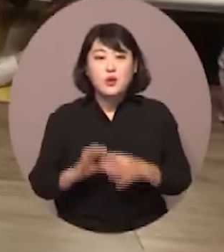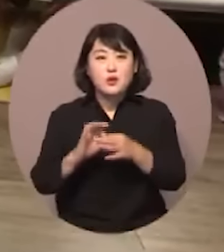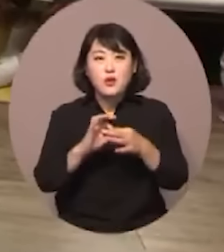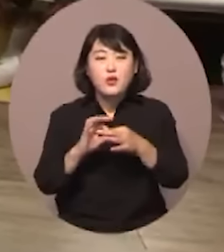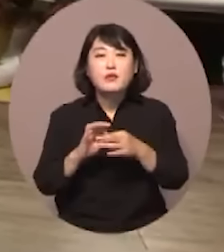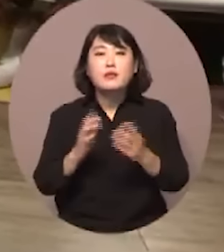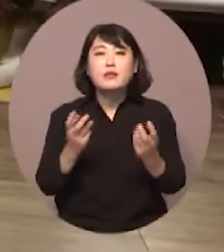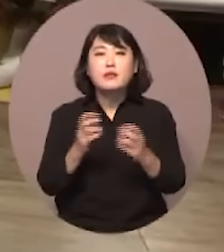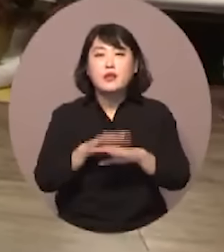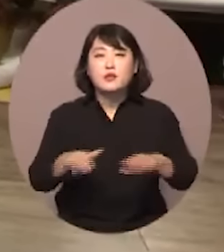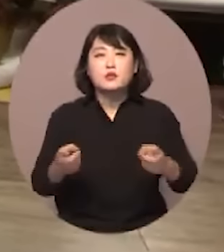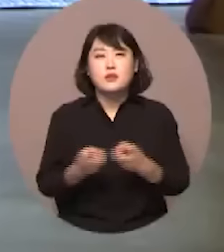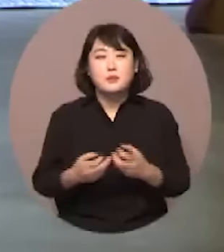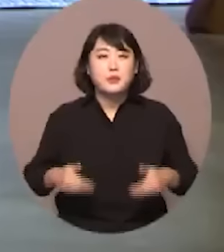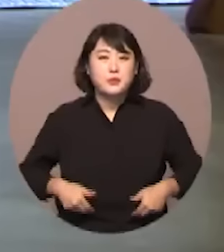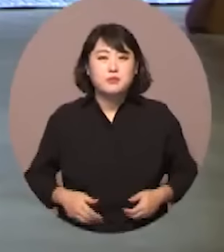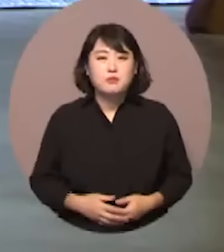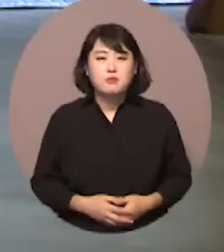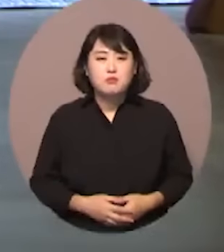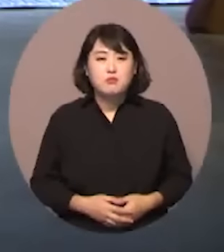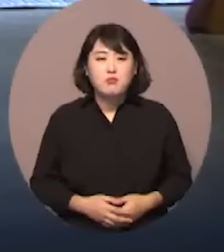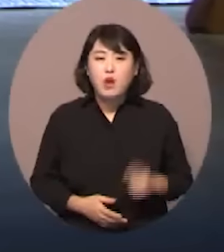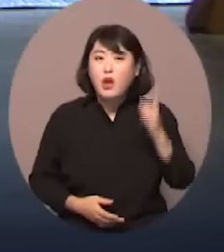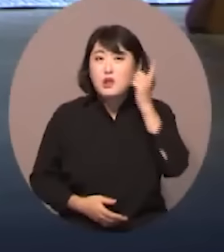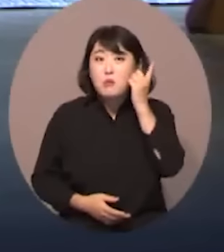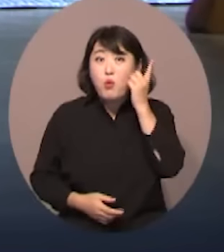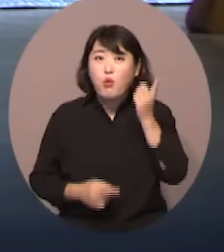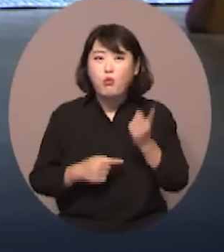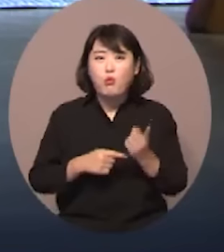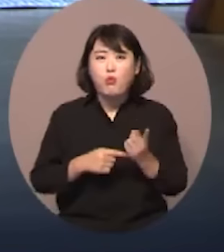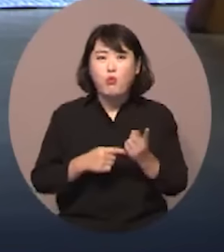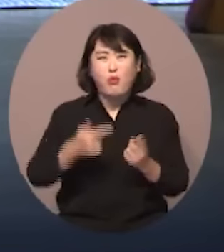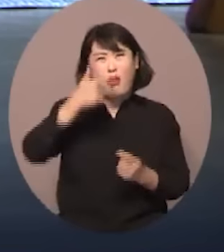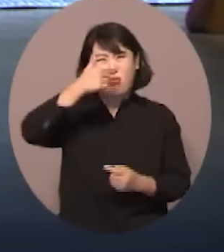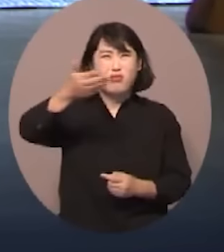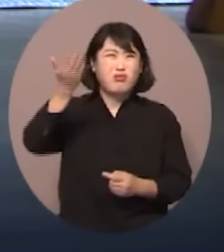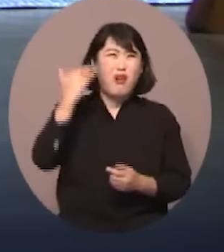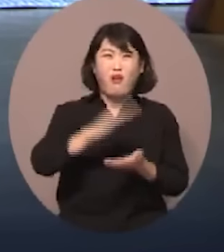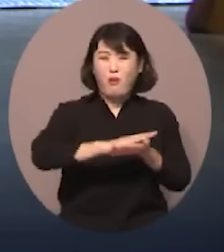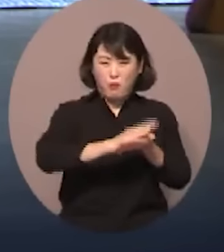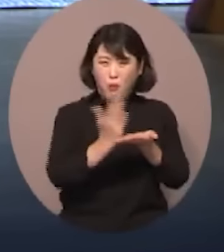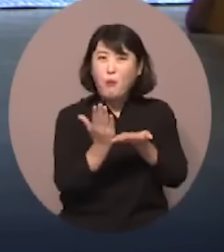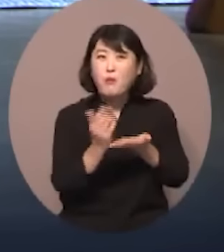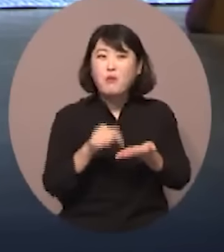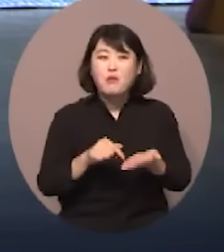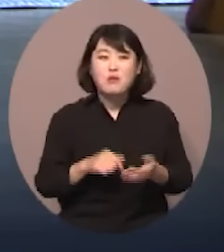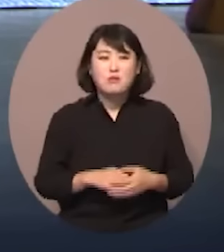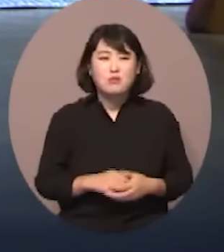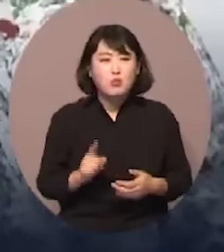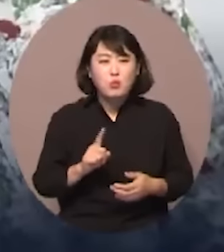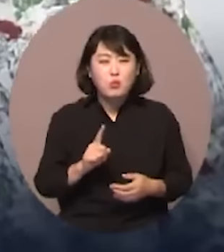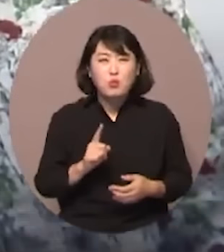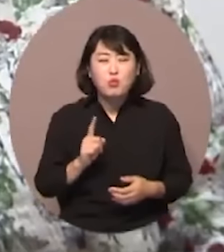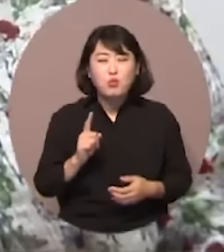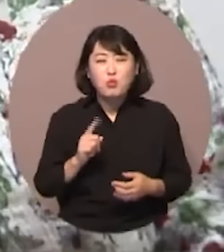연계한 대안도 필요합니다. 휴대폰도 이거 부가다요. 정신